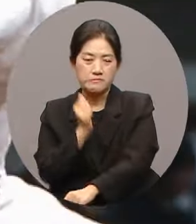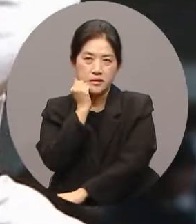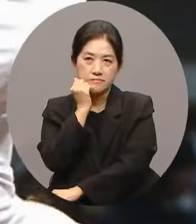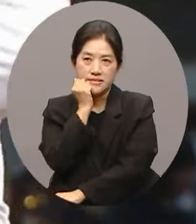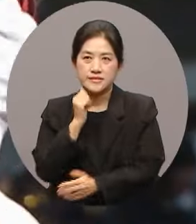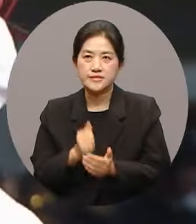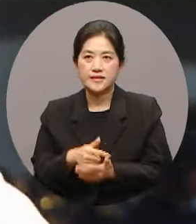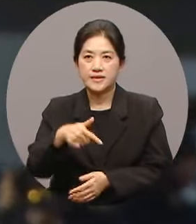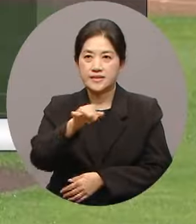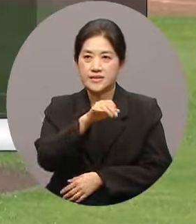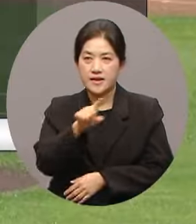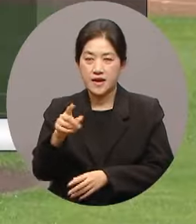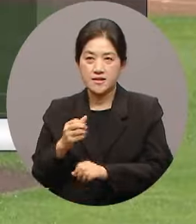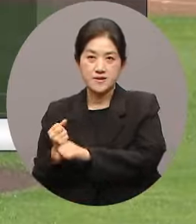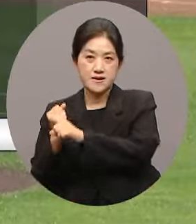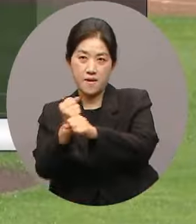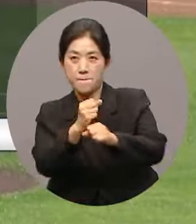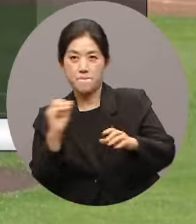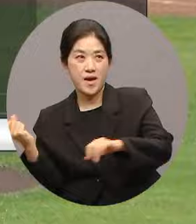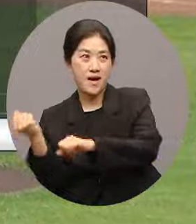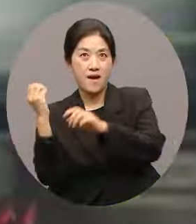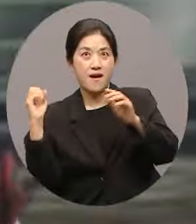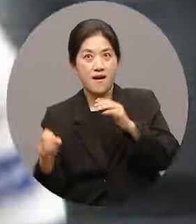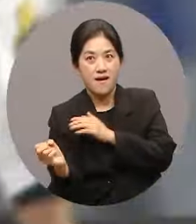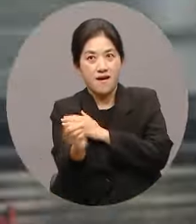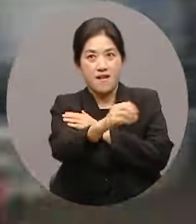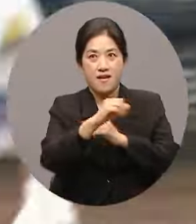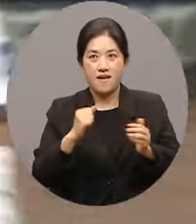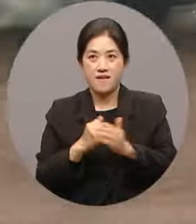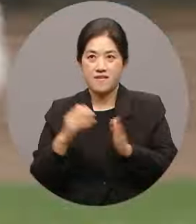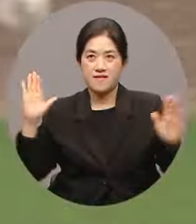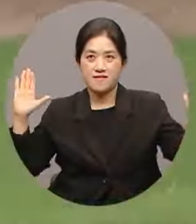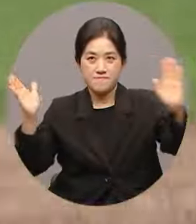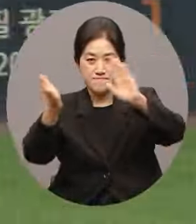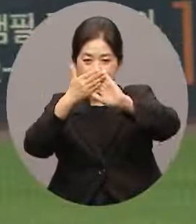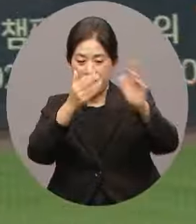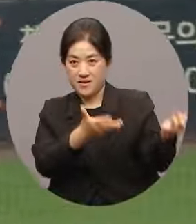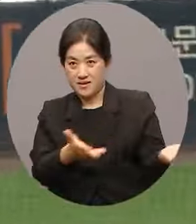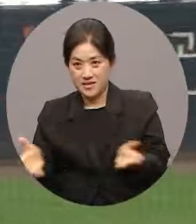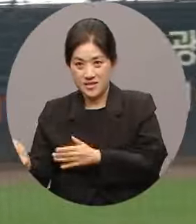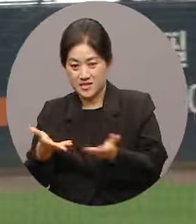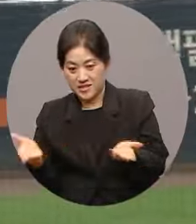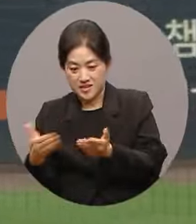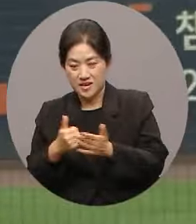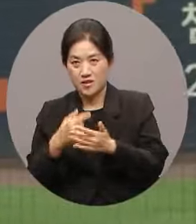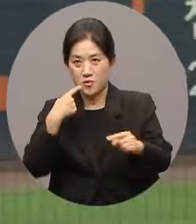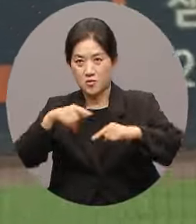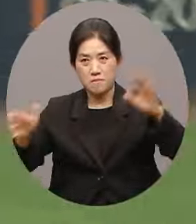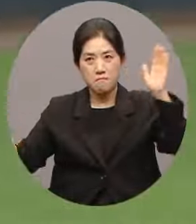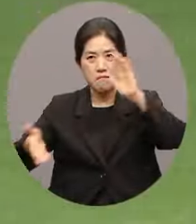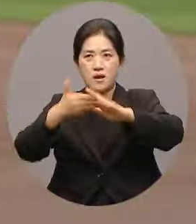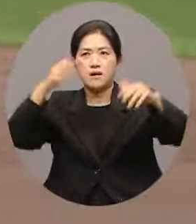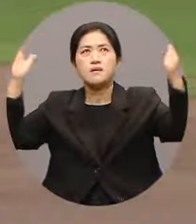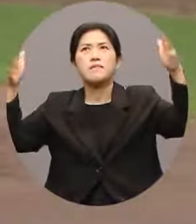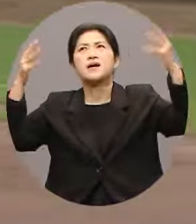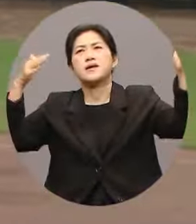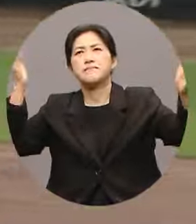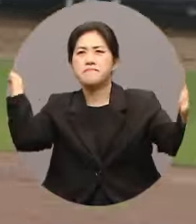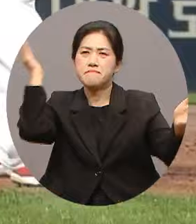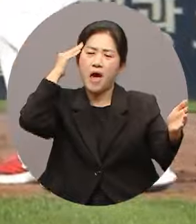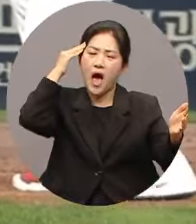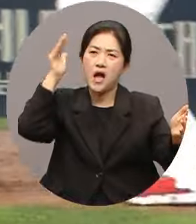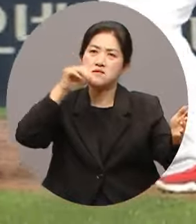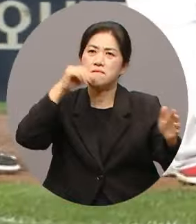2회 김선빈이 큼지막한 타구를 날리고 주루코치와 세리머니까지 했지만 거센 바람에 막혀